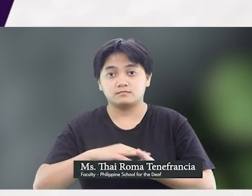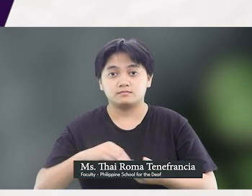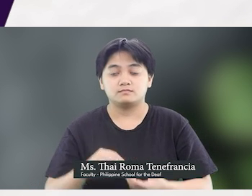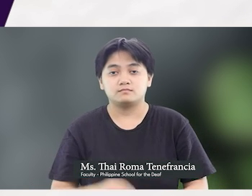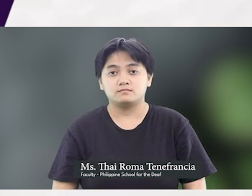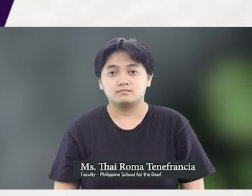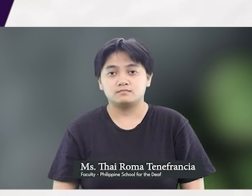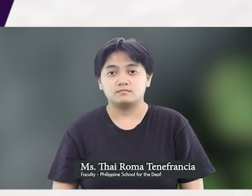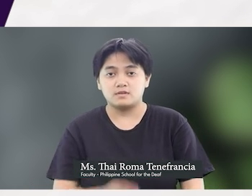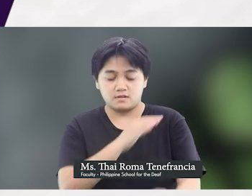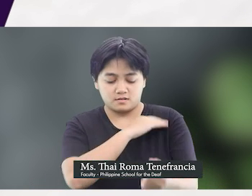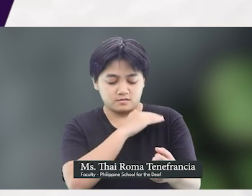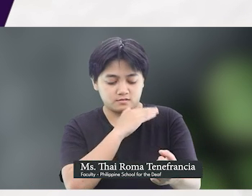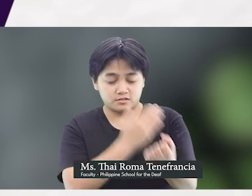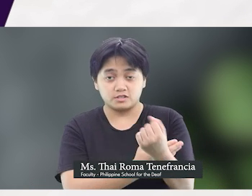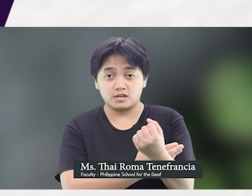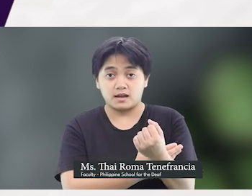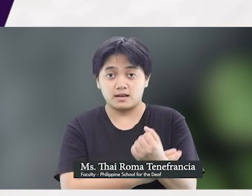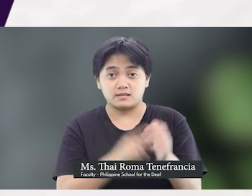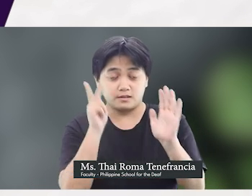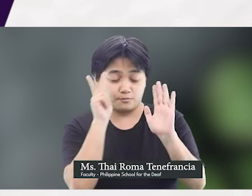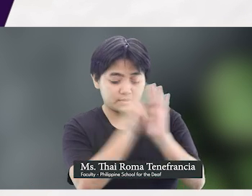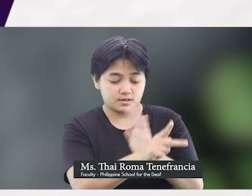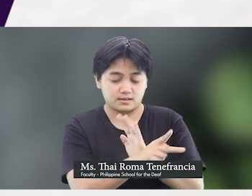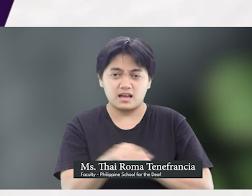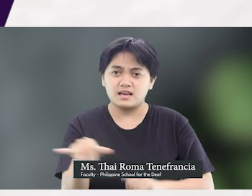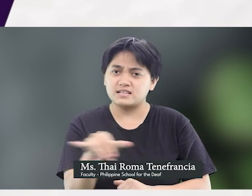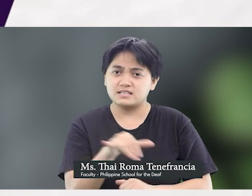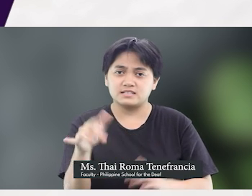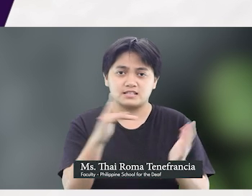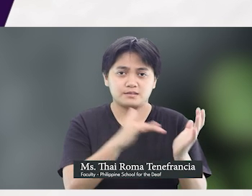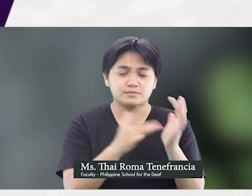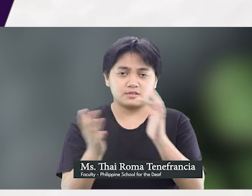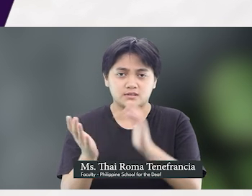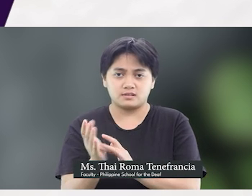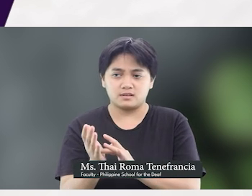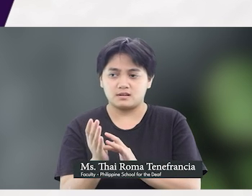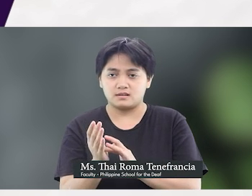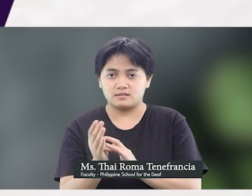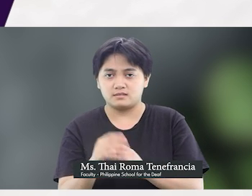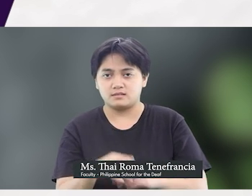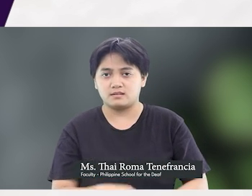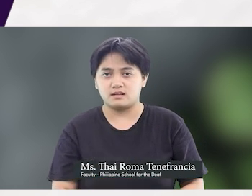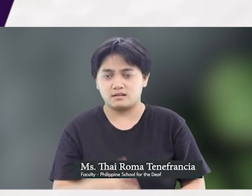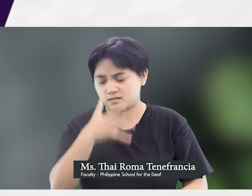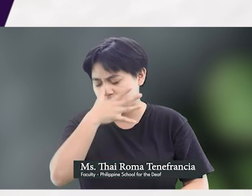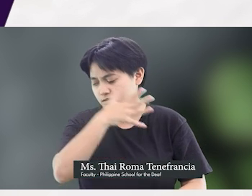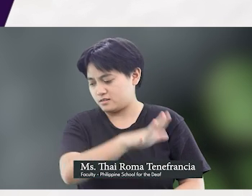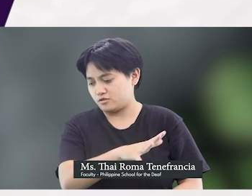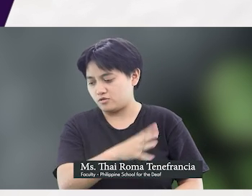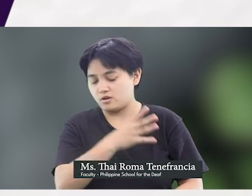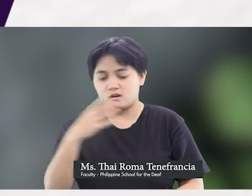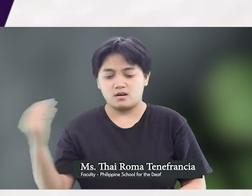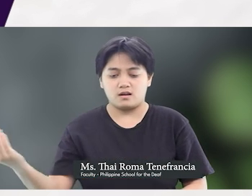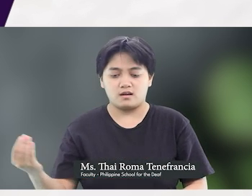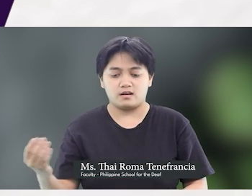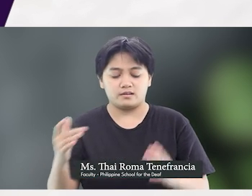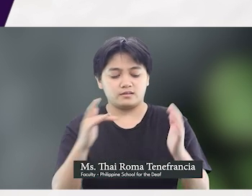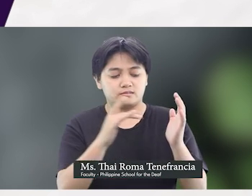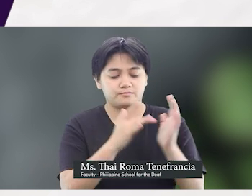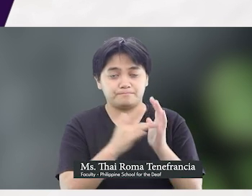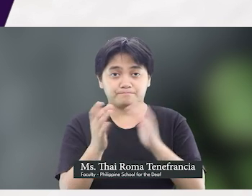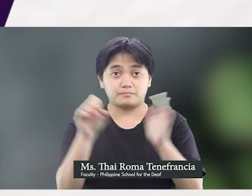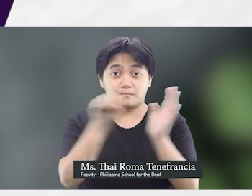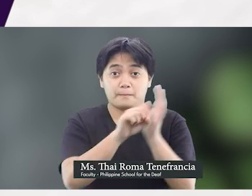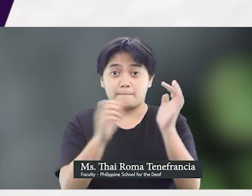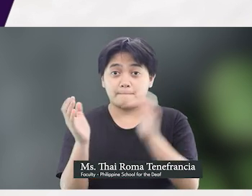ng talinhaga. Ang anak na pinatay ay imahe ng Panginoong Jesus na itinakwil, pinahirapan at ipinako